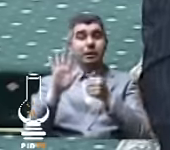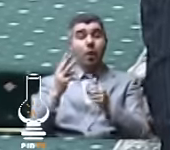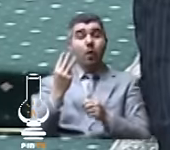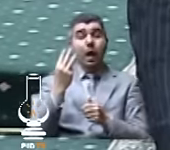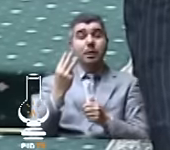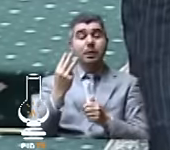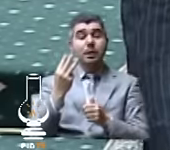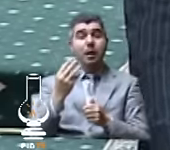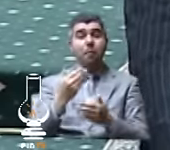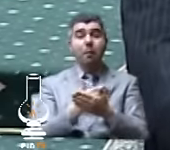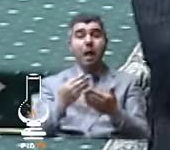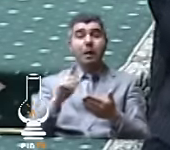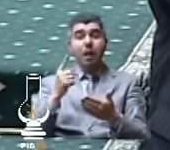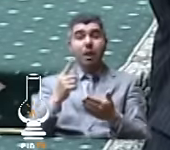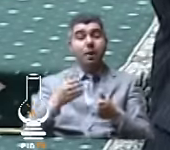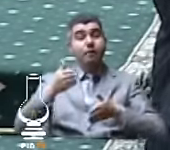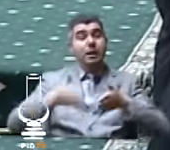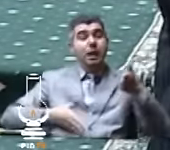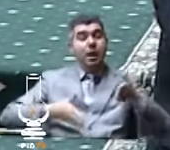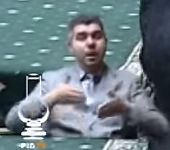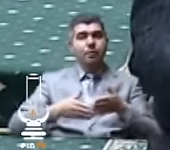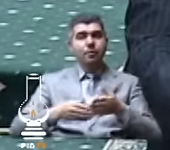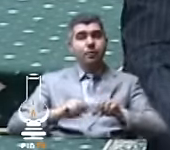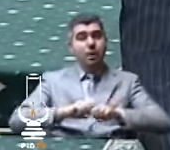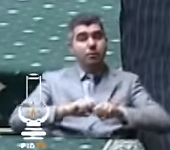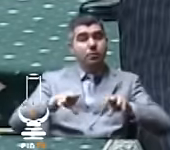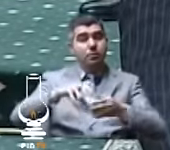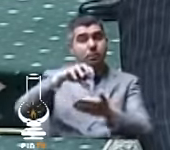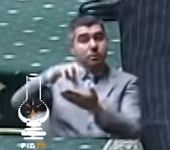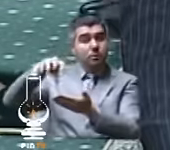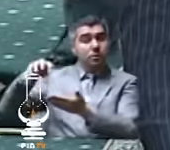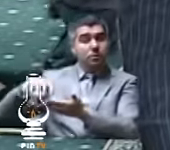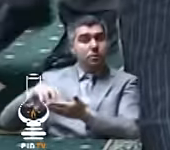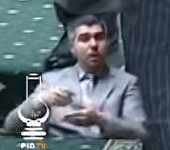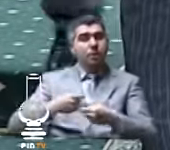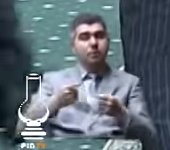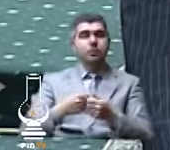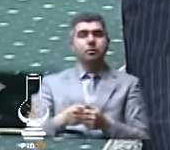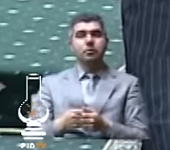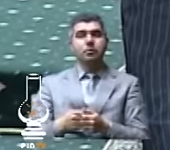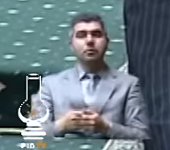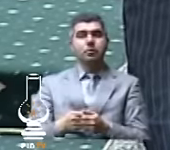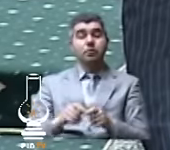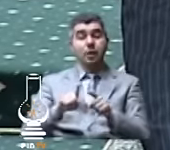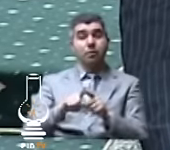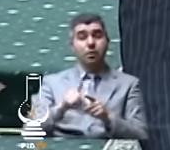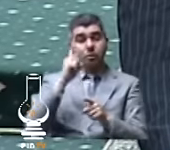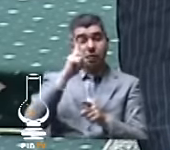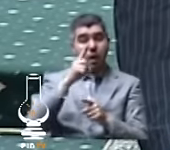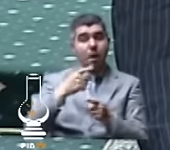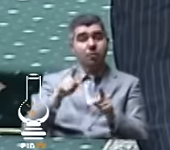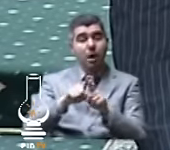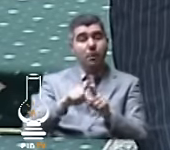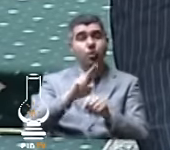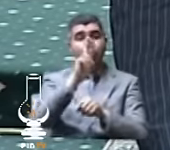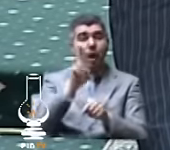36 مليار درهم خاصة بالطرق، وراه الآن وزعت على جميع الجهات، الآن راه قائم الآن لتحديث الأولويات في